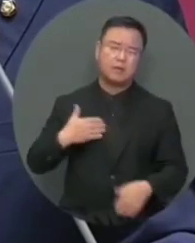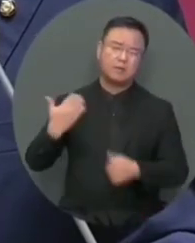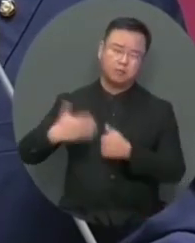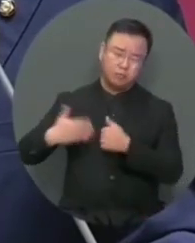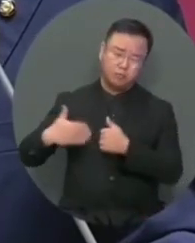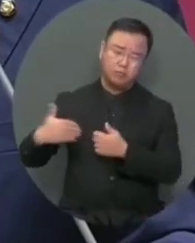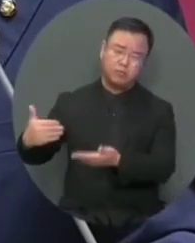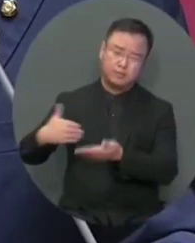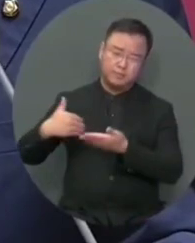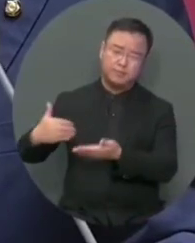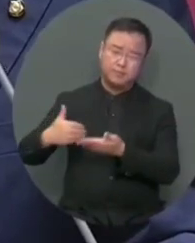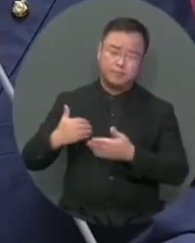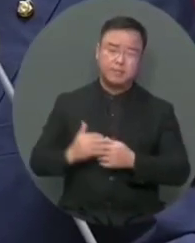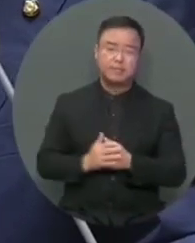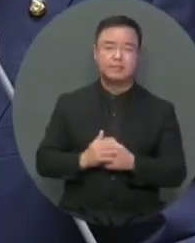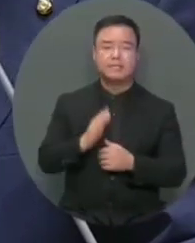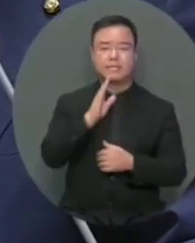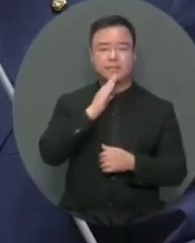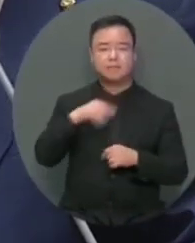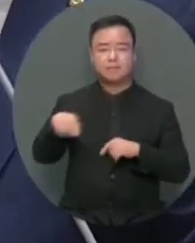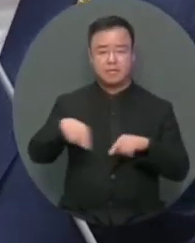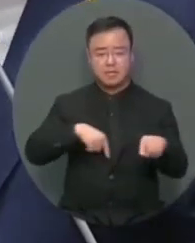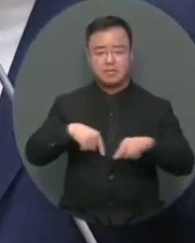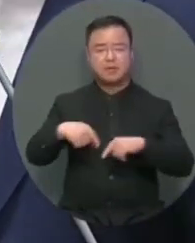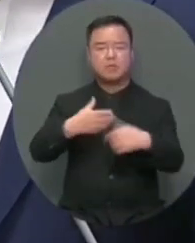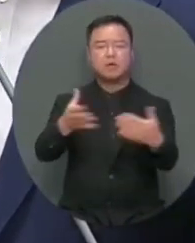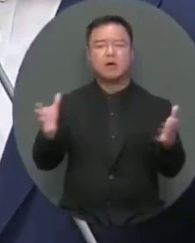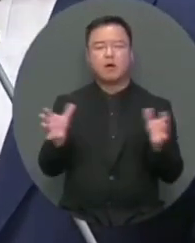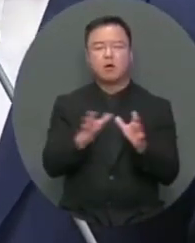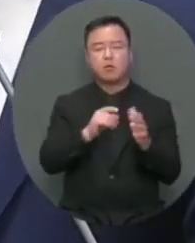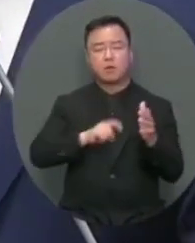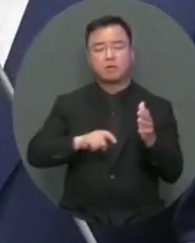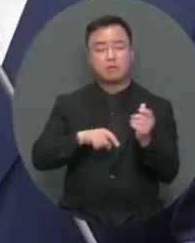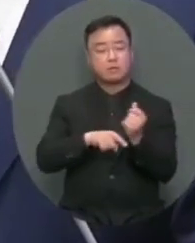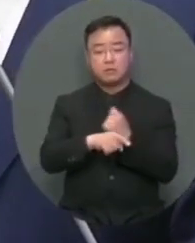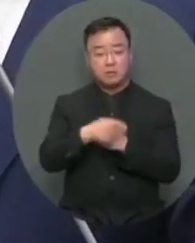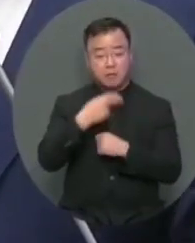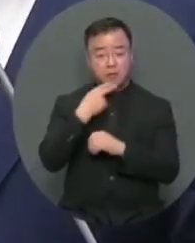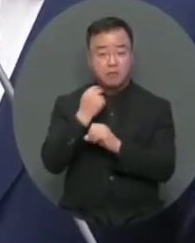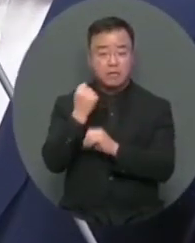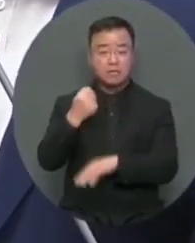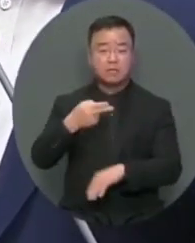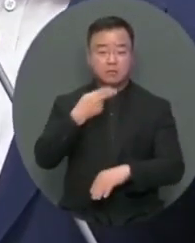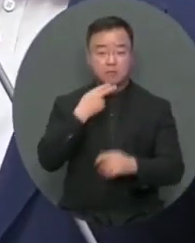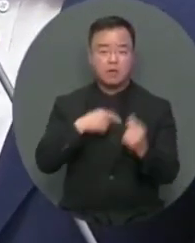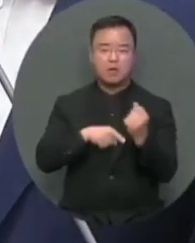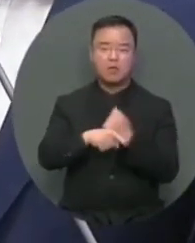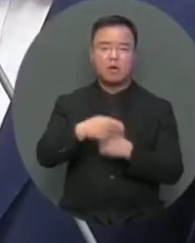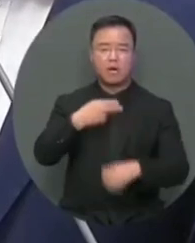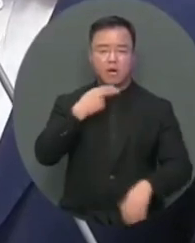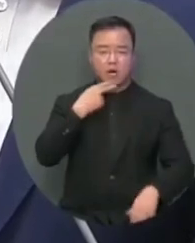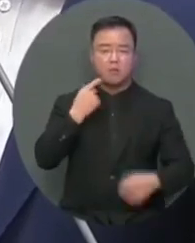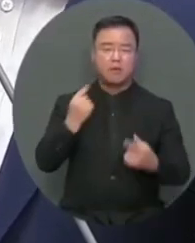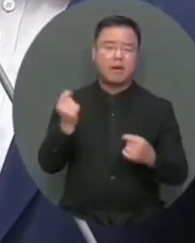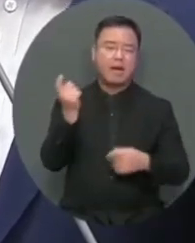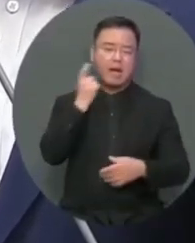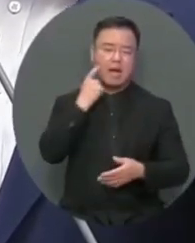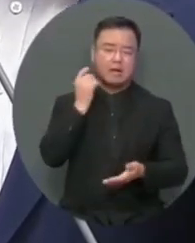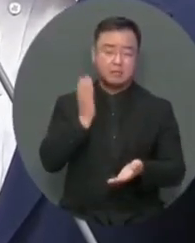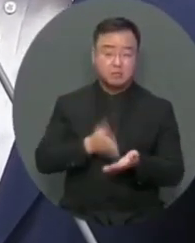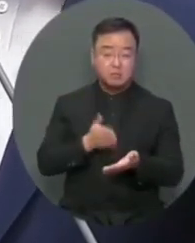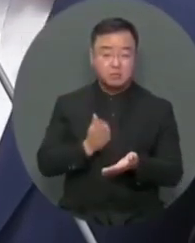했습니다. 정말 정치권에서 이런 근거 없는 과학 없는 이런 가짜